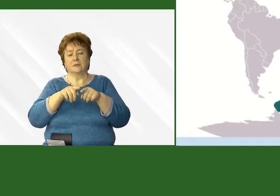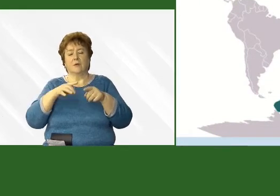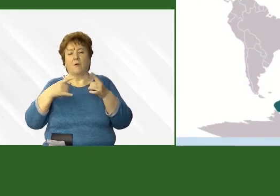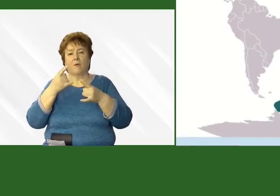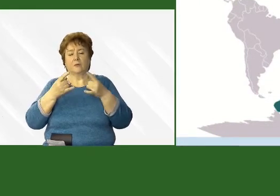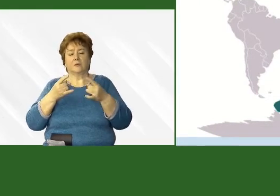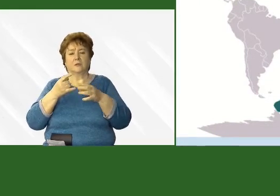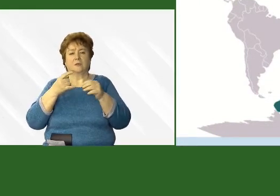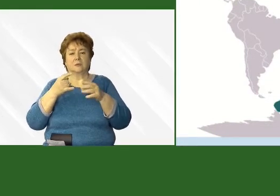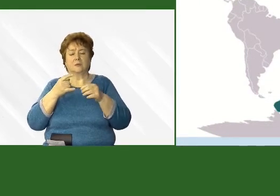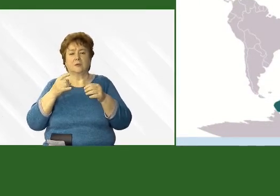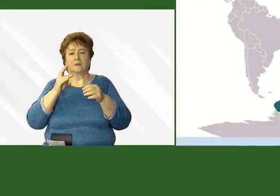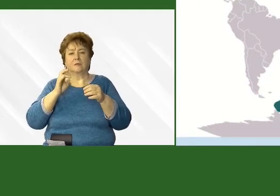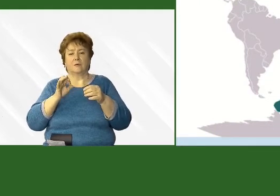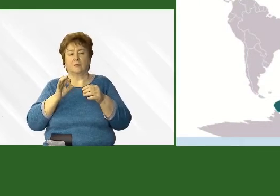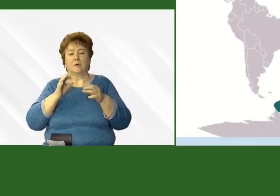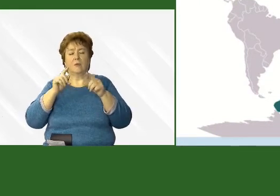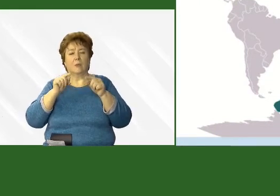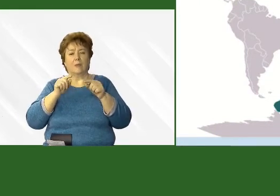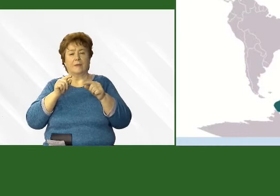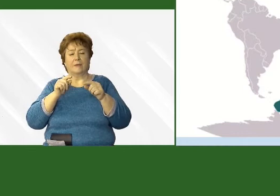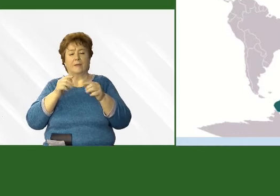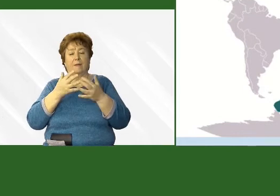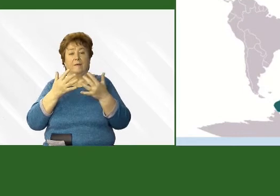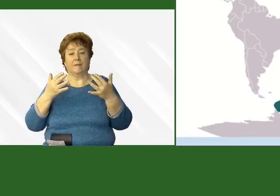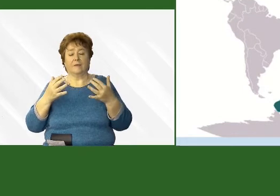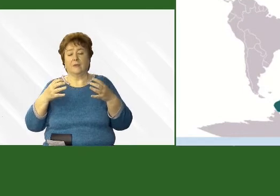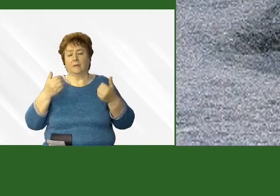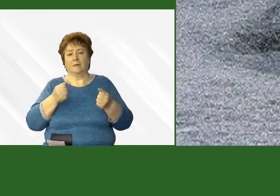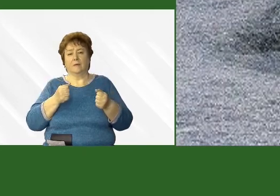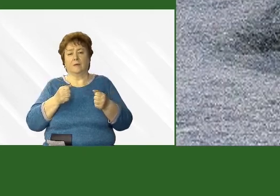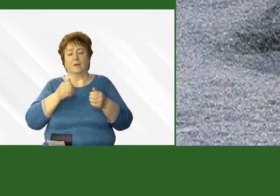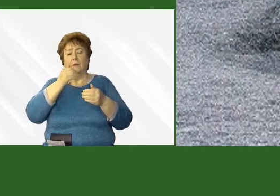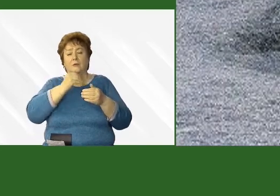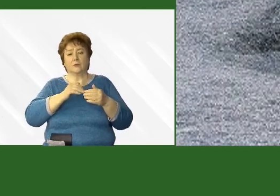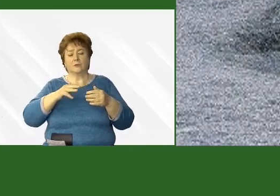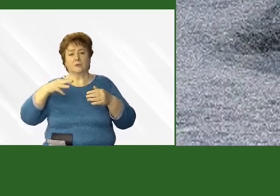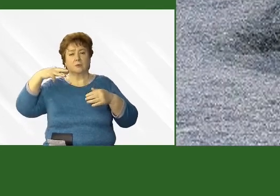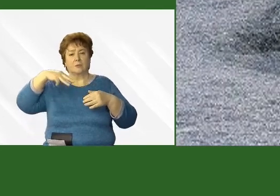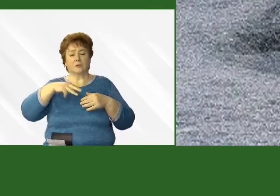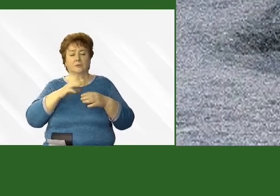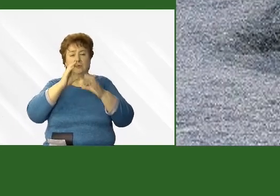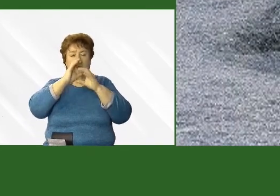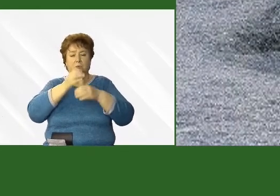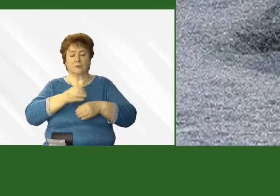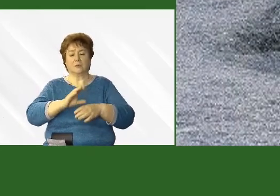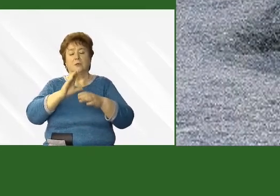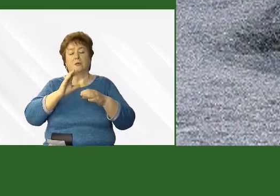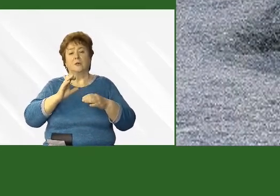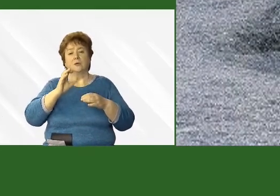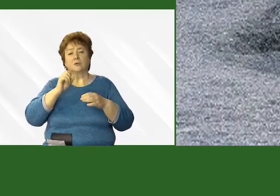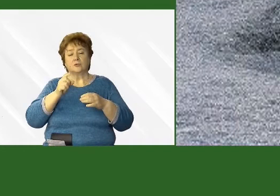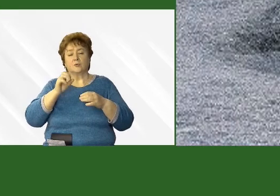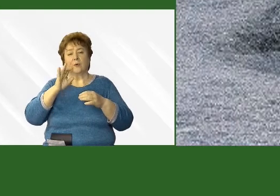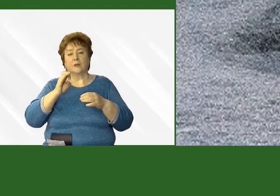огненной земле. Однако на ней этот вид не образует колонии. Южный морской слон, субантарктический